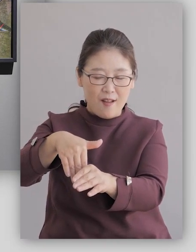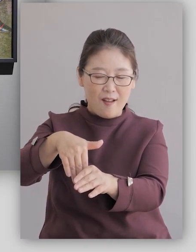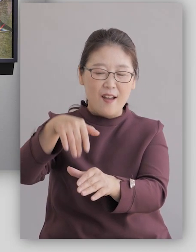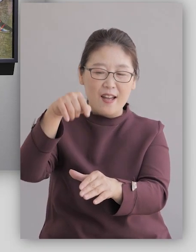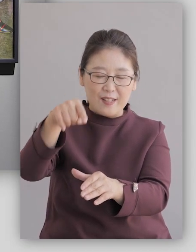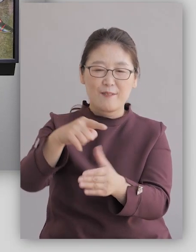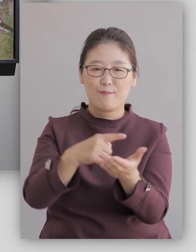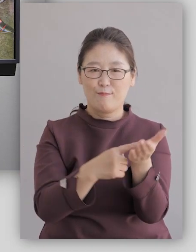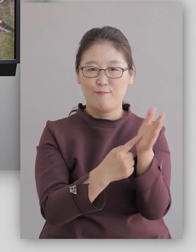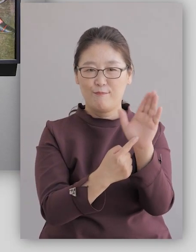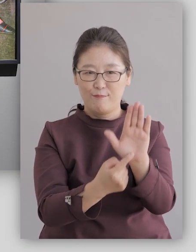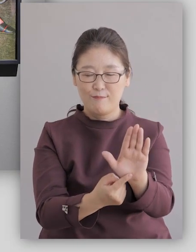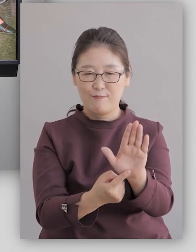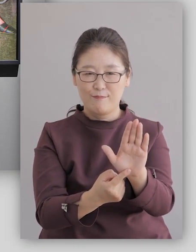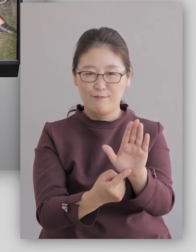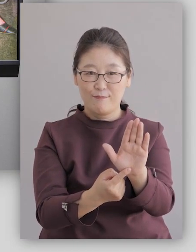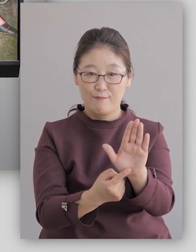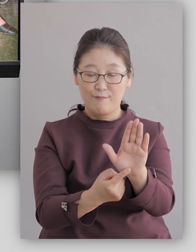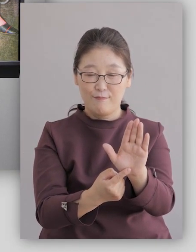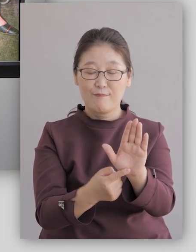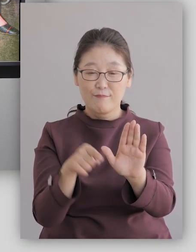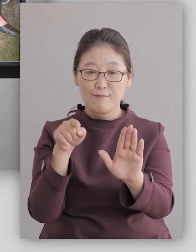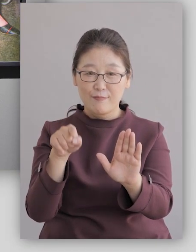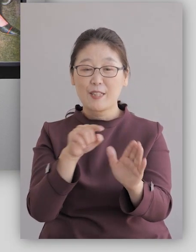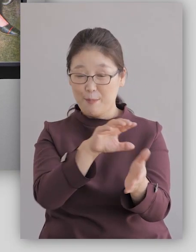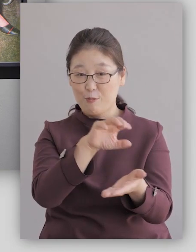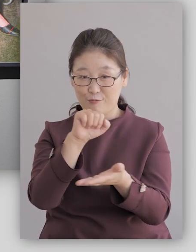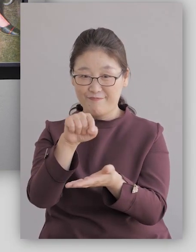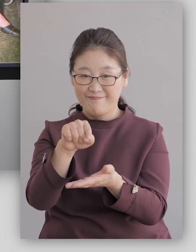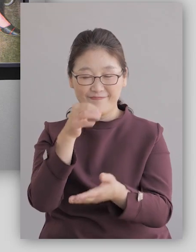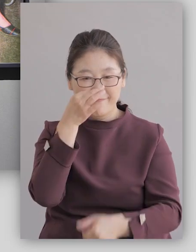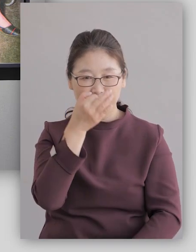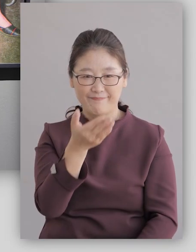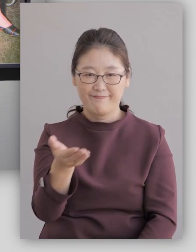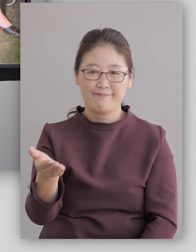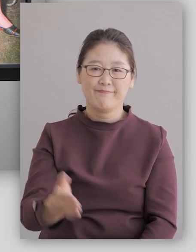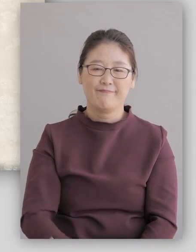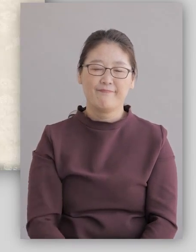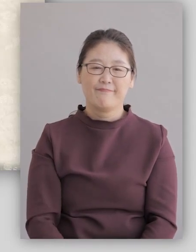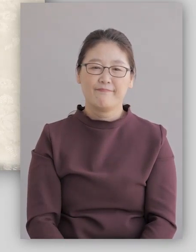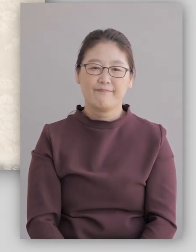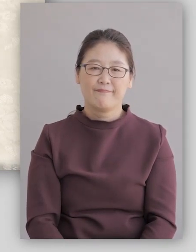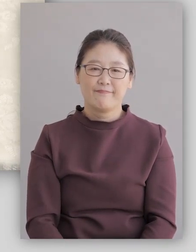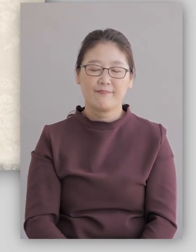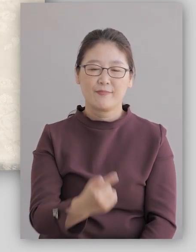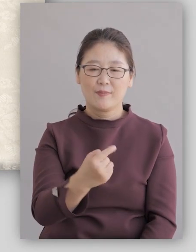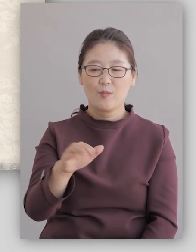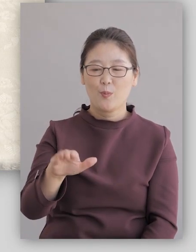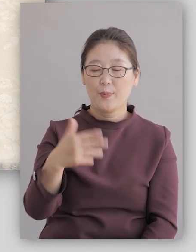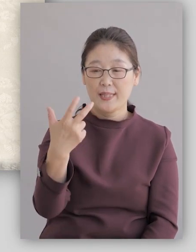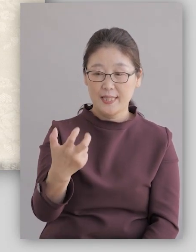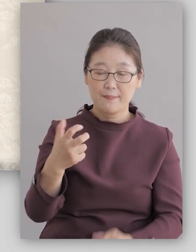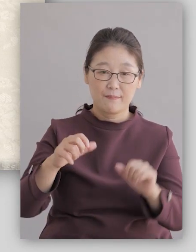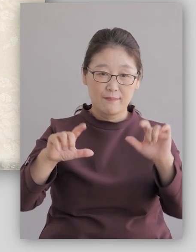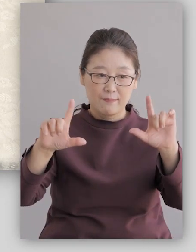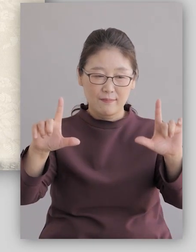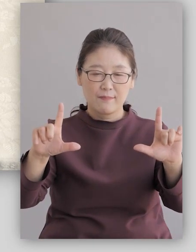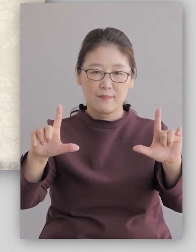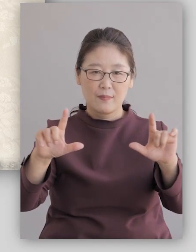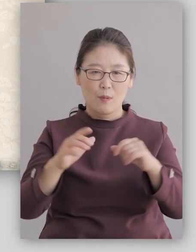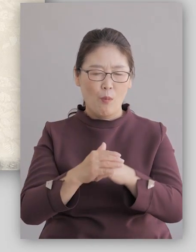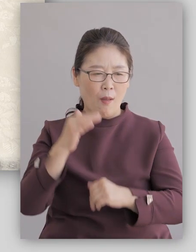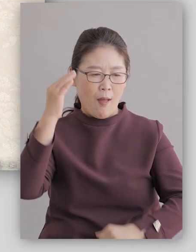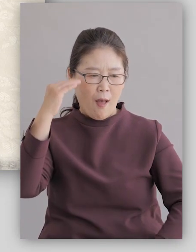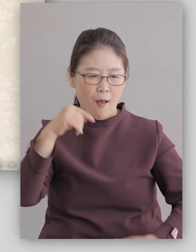부분이기 때문에 이번 작품에 초대해서 선보이게 됐습니다. 70년대에 더 이상 한국에서